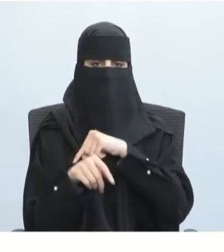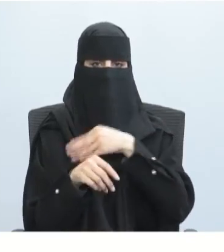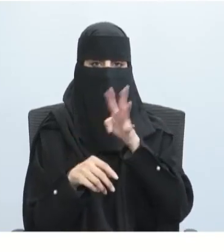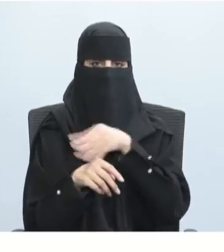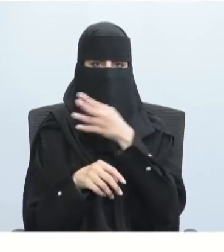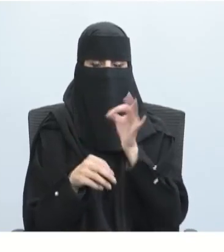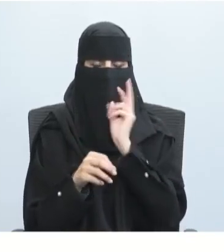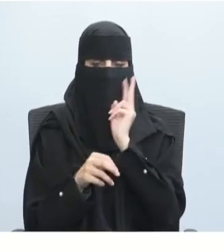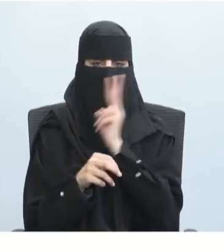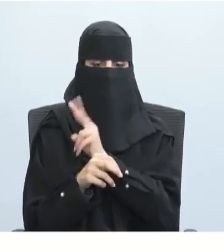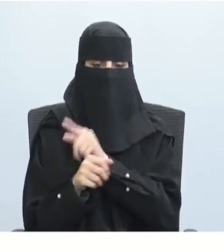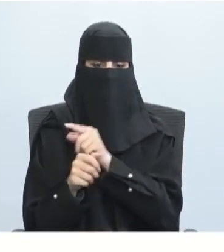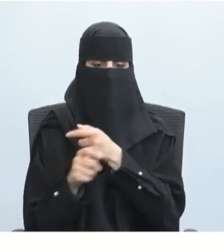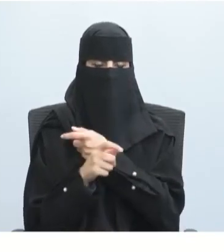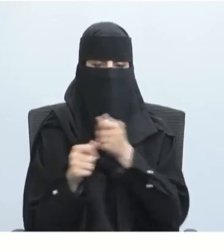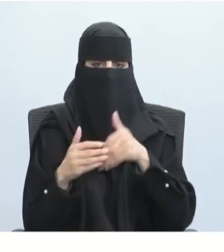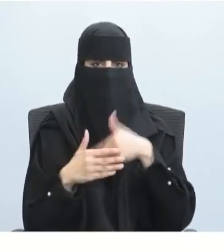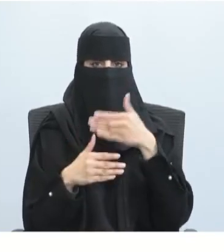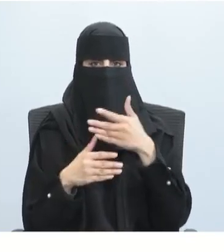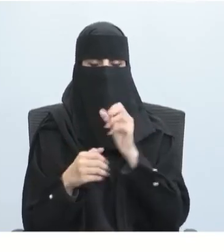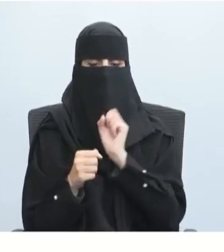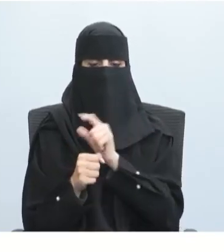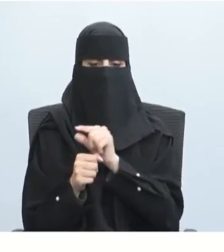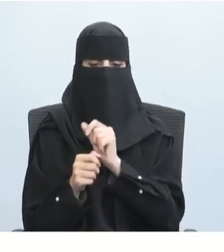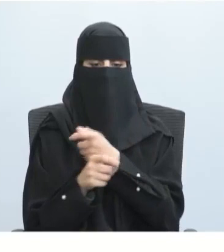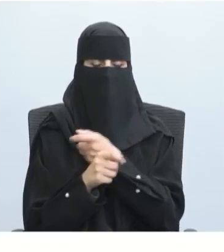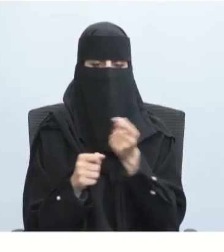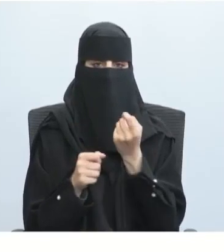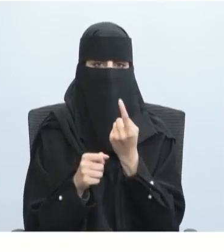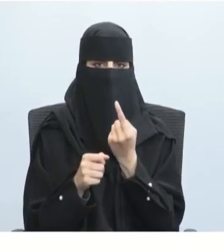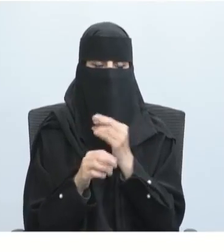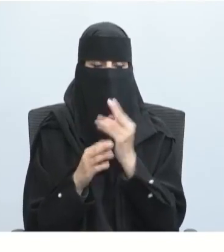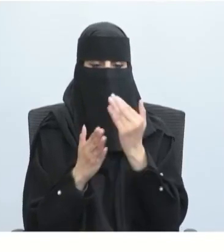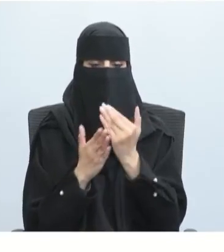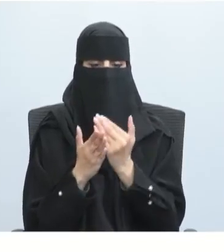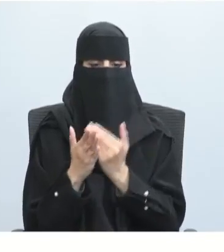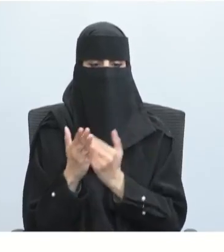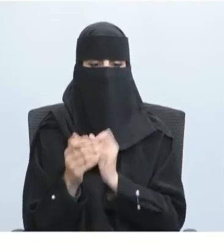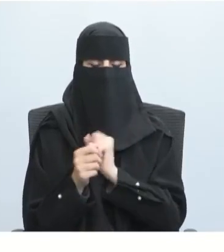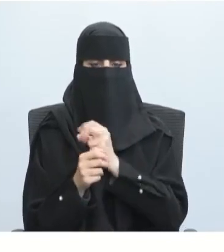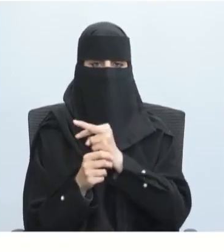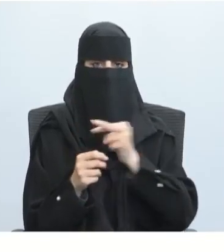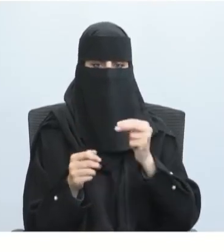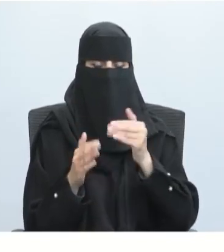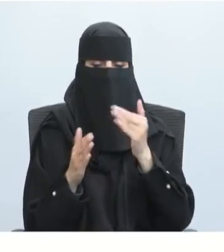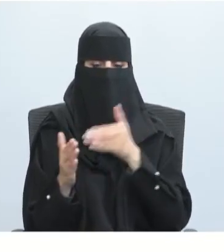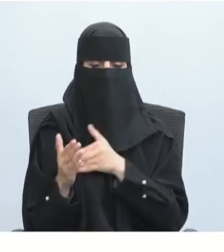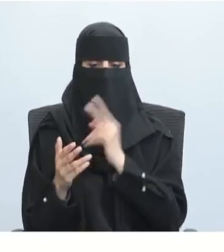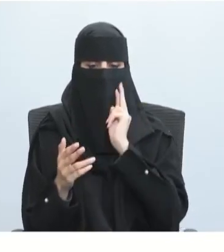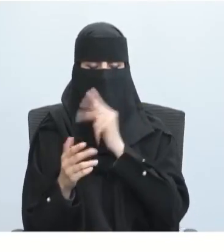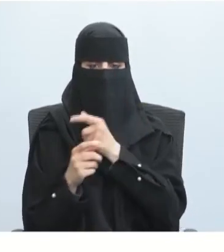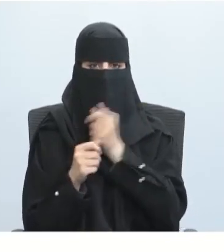الجدول ذكرنا القيمه المستقبليه قد تكون لمبلغ واحد وقد تكون لسلسله مبالغ كذلك القيمه الحاليه